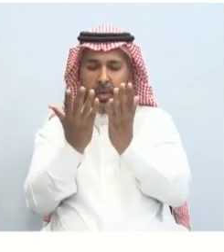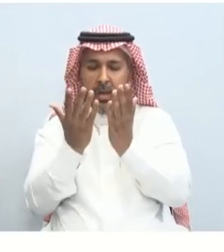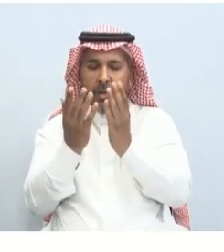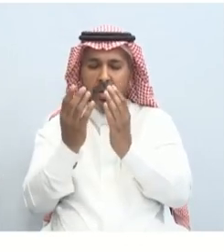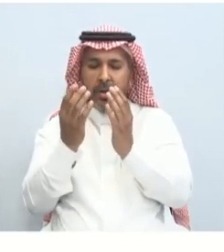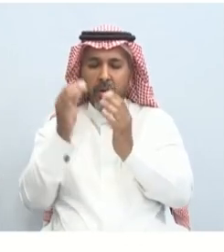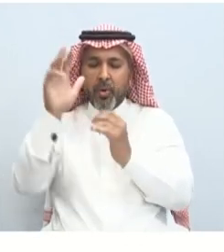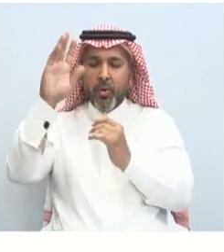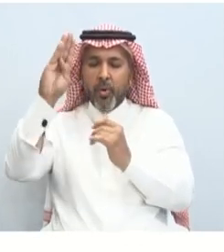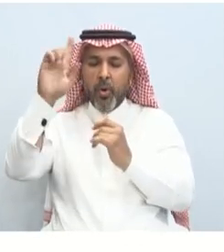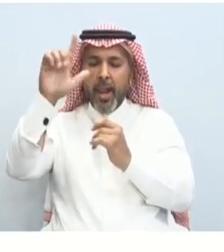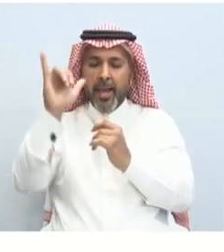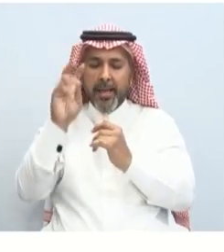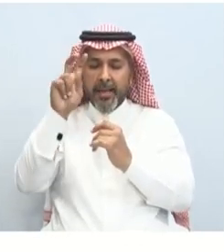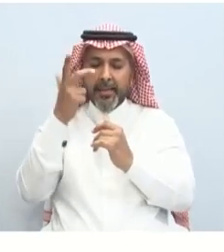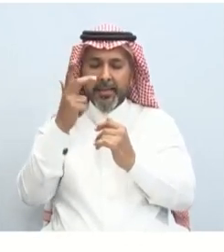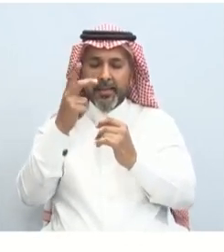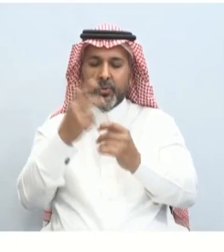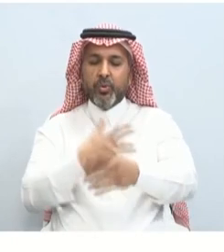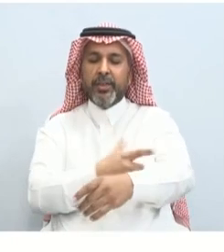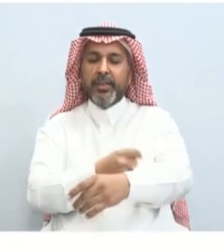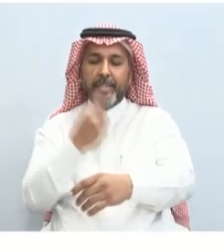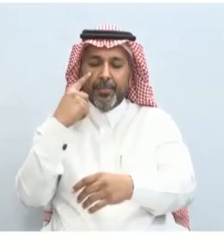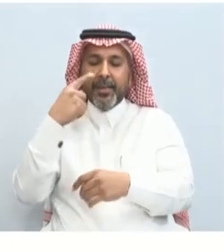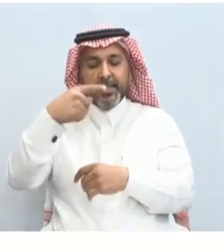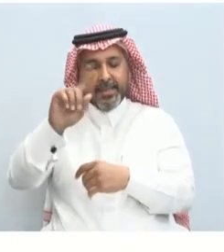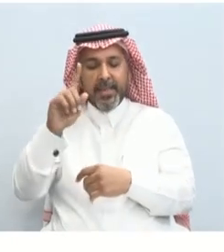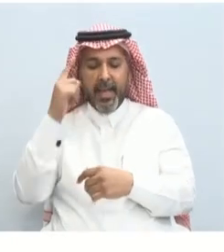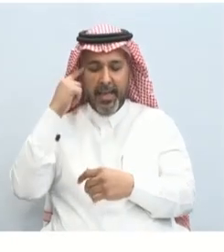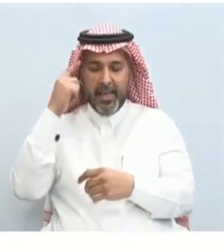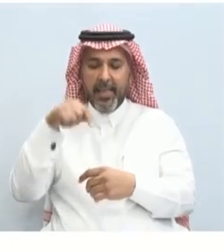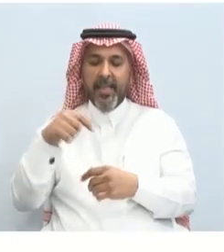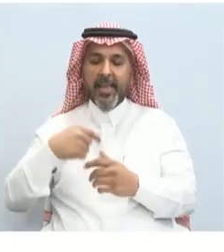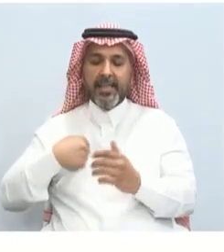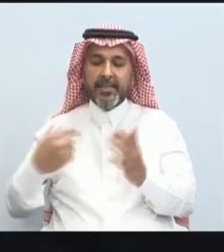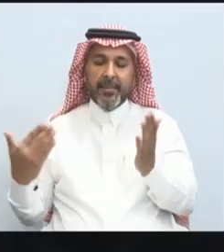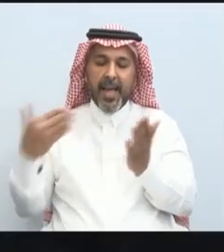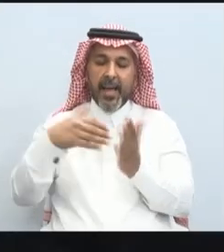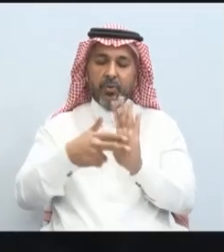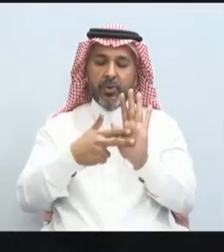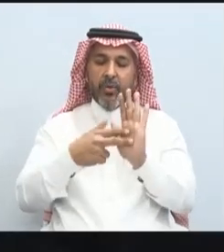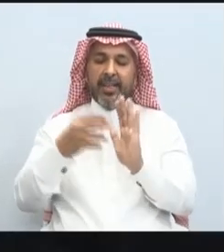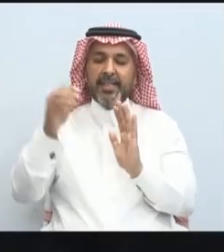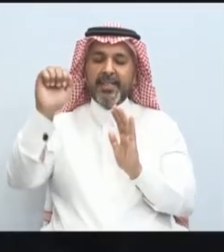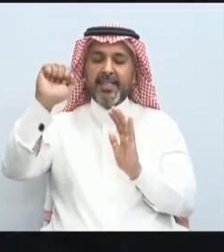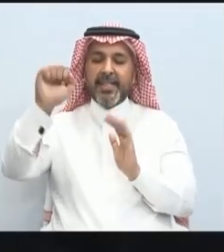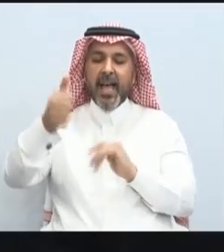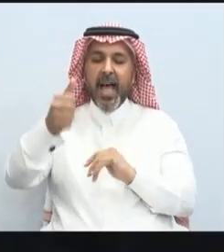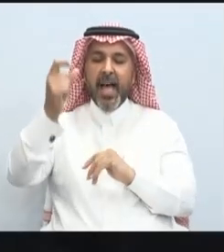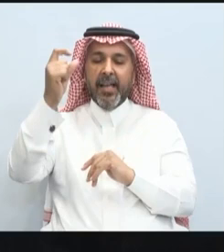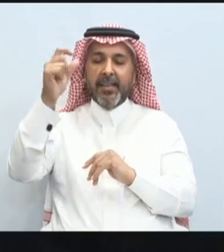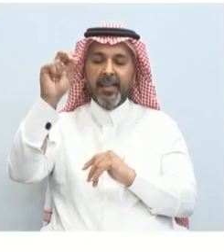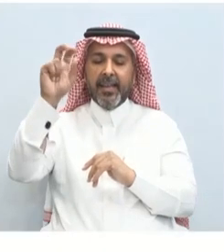الثانويه اذا هذه هذه نتيجه صادقه الان ننتقل الى المثال الاخر اذا